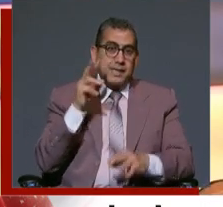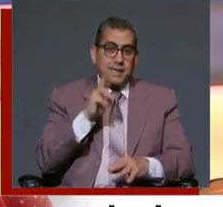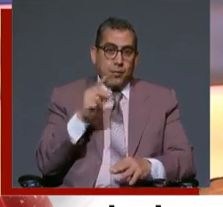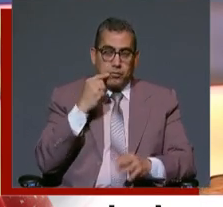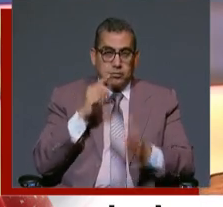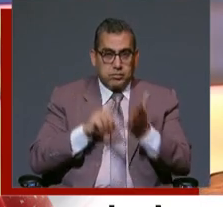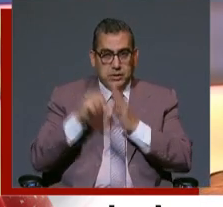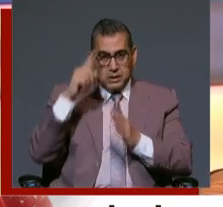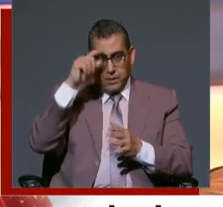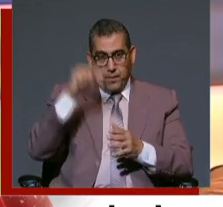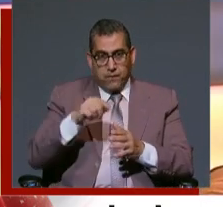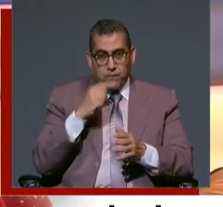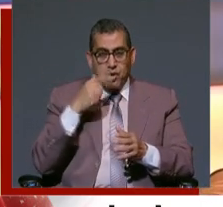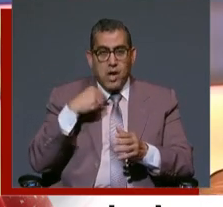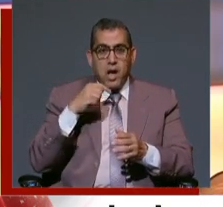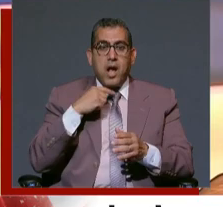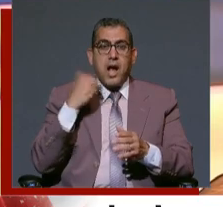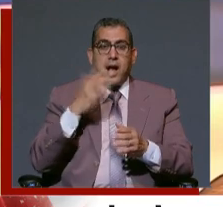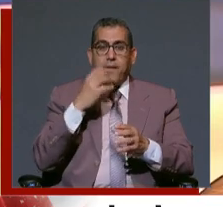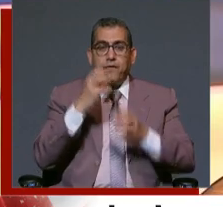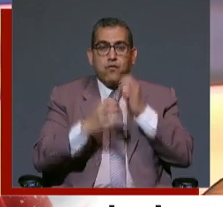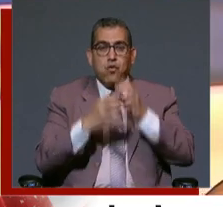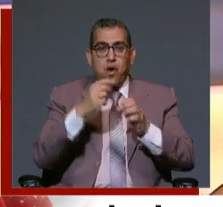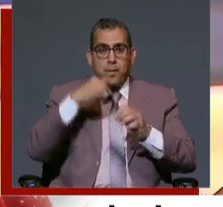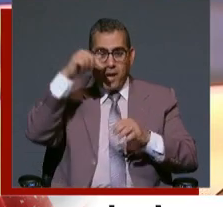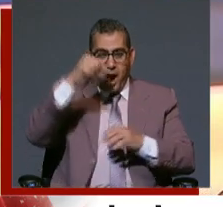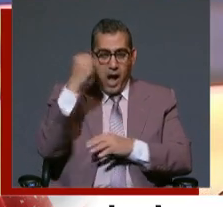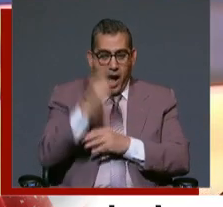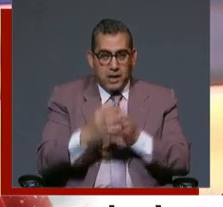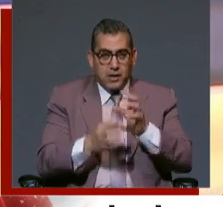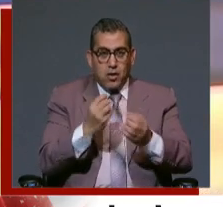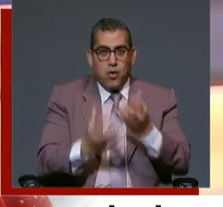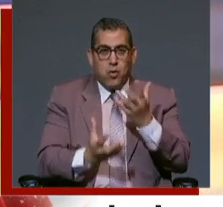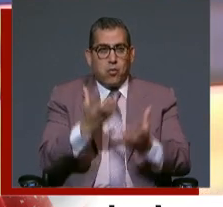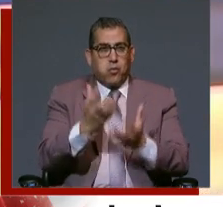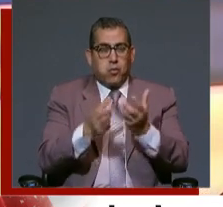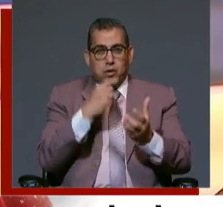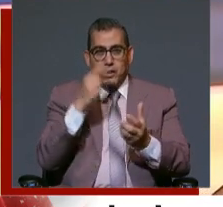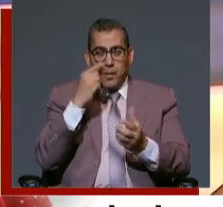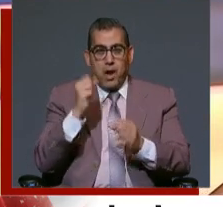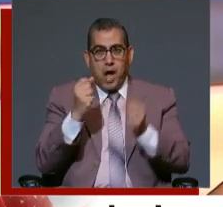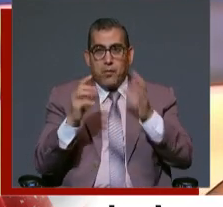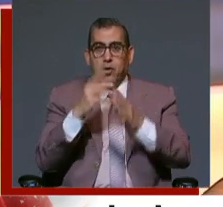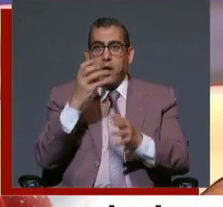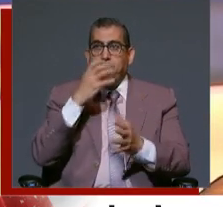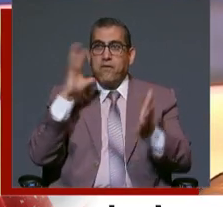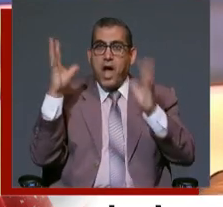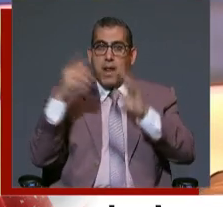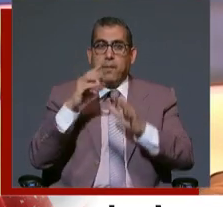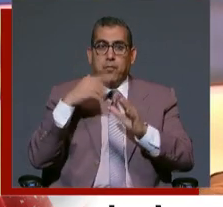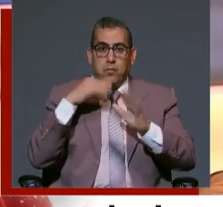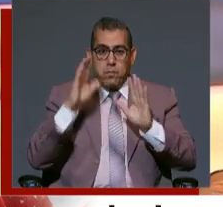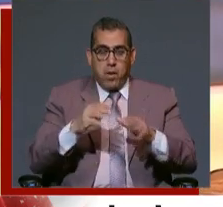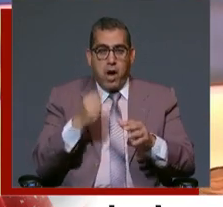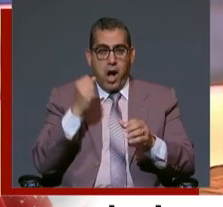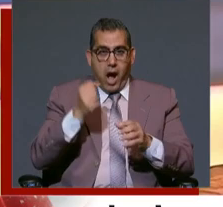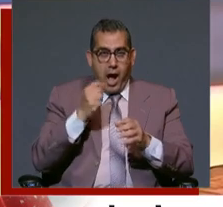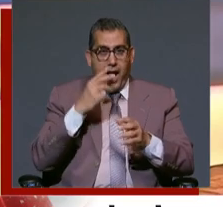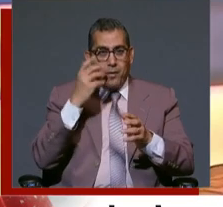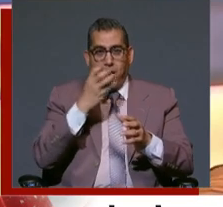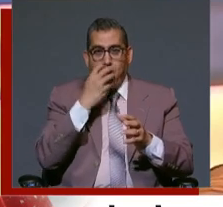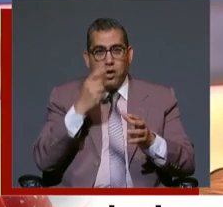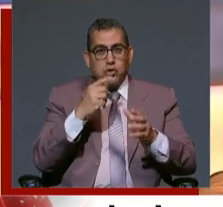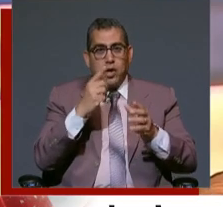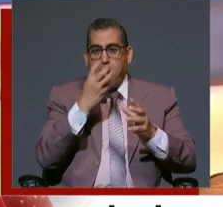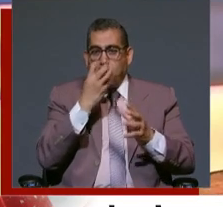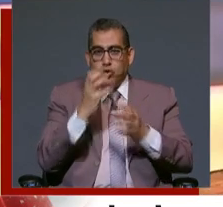استخدام الوقود الأحفوري في وقت العالم كله بيعاني من آثار تغير مناخ، ارتفاع شديد في درجات الحرارة، وما